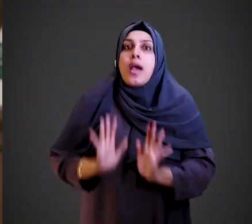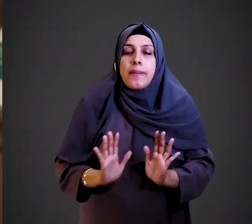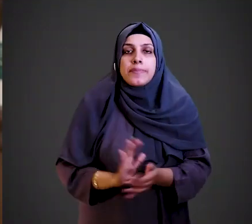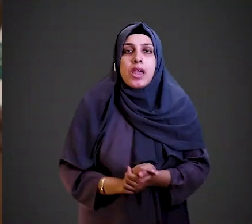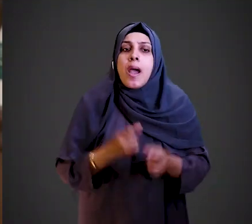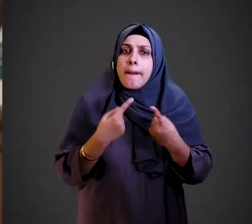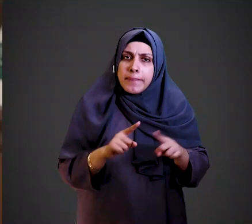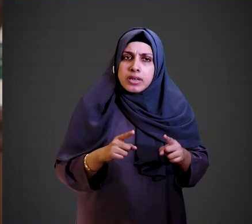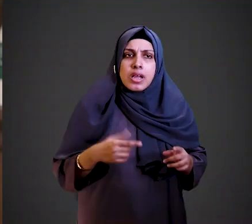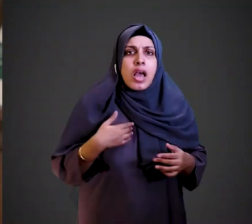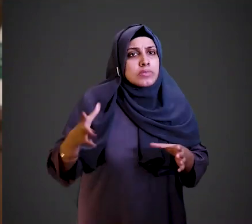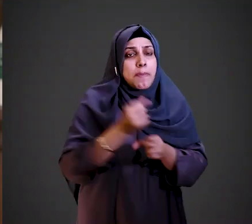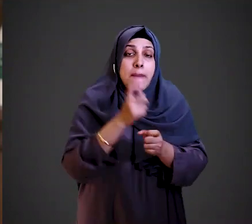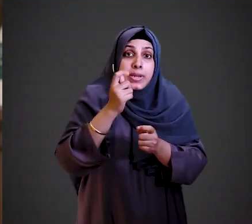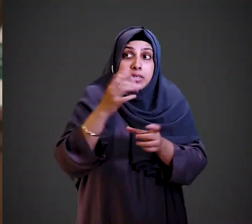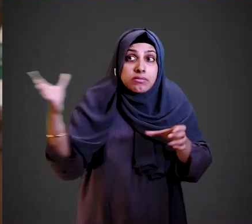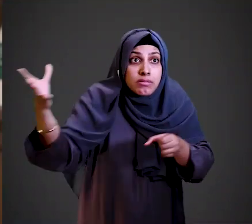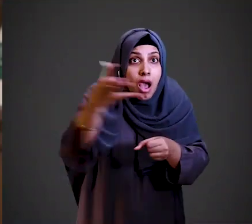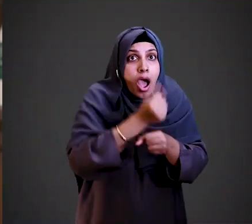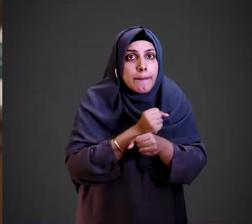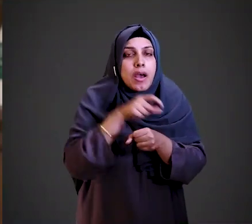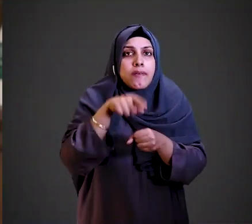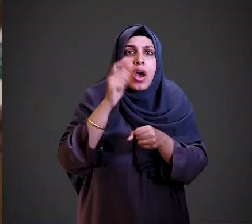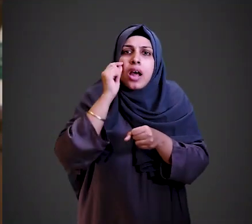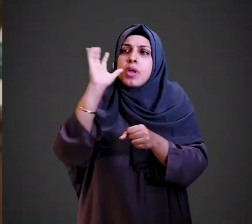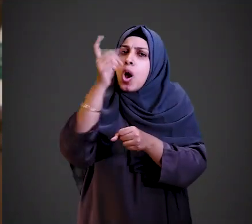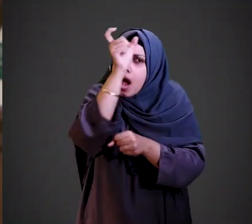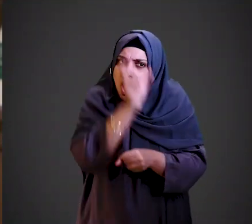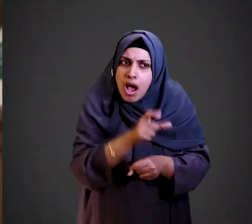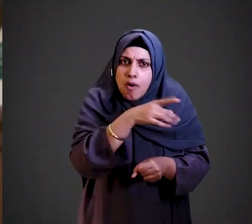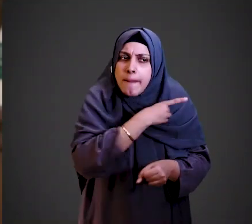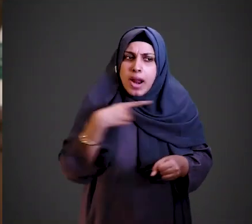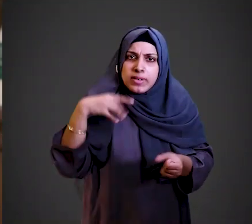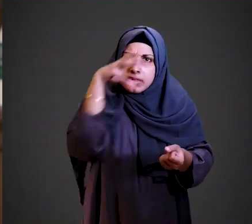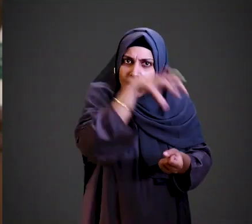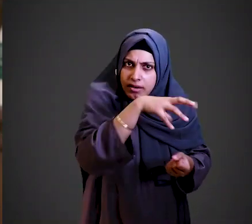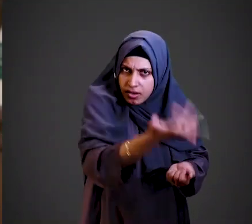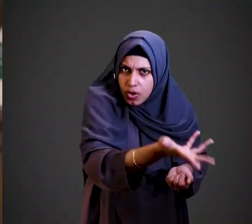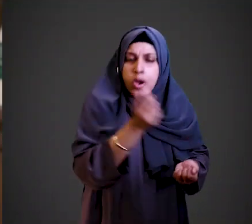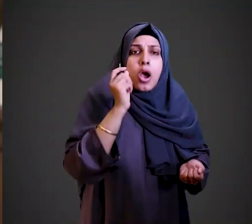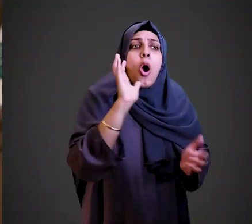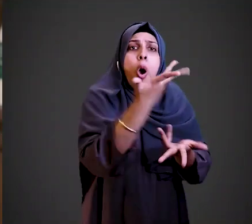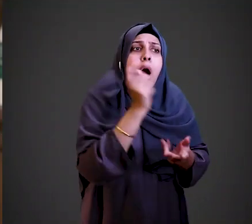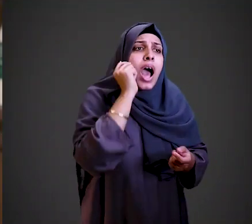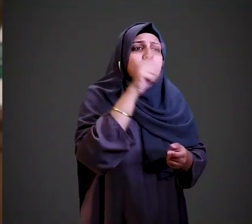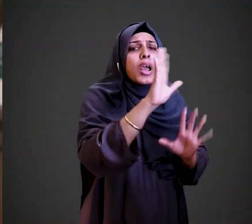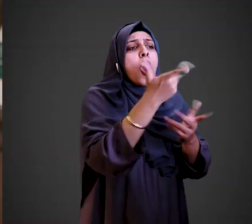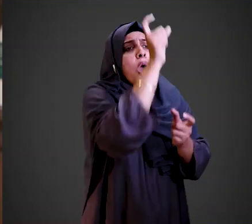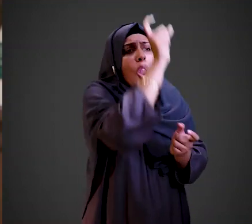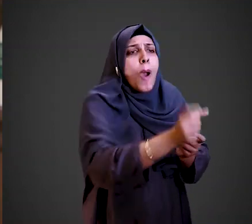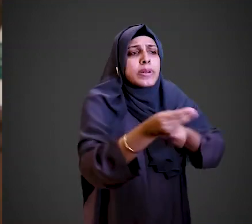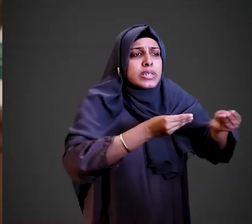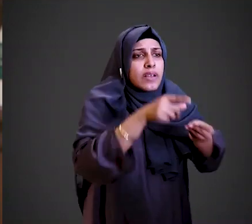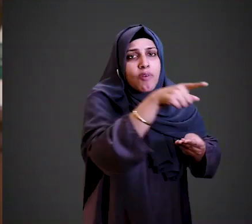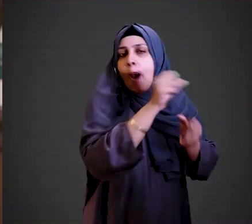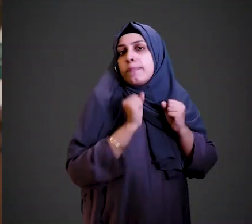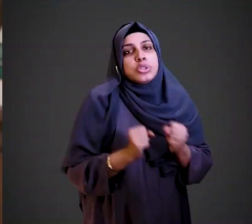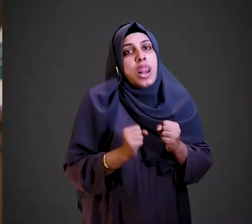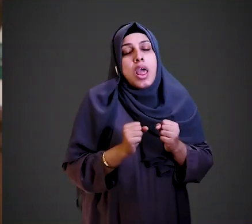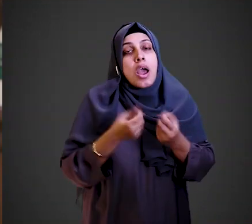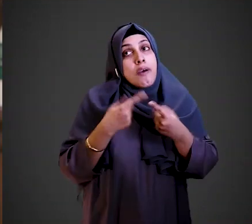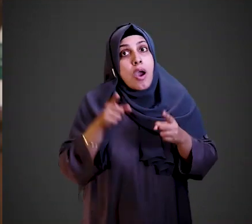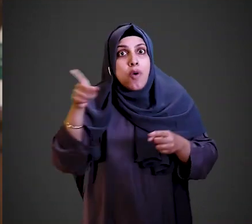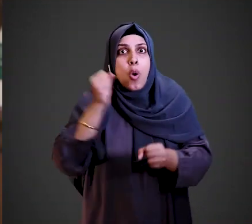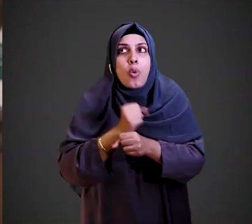رہی ہے. تو اس کے لیے پیسے کلیکٹ کرنا ایک عام پرائیویٹ سیکٹر یا ایک مارکیٹ کے پلیئر کے